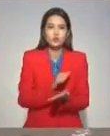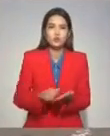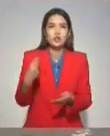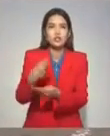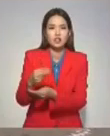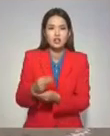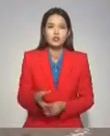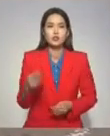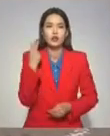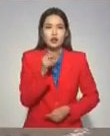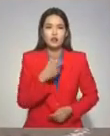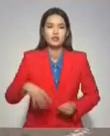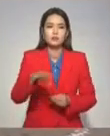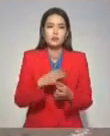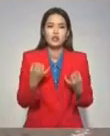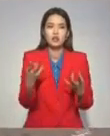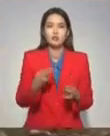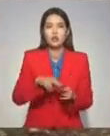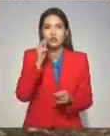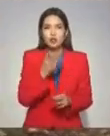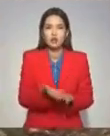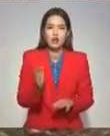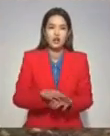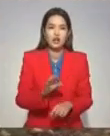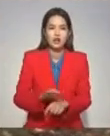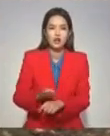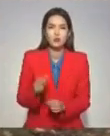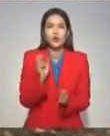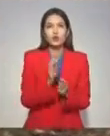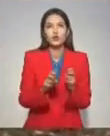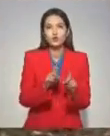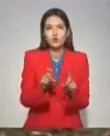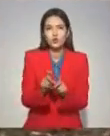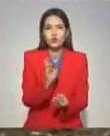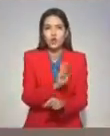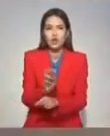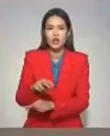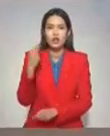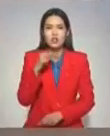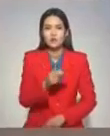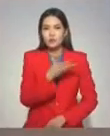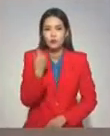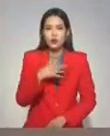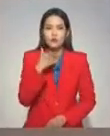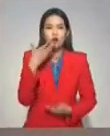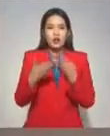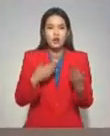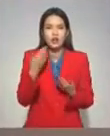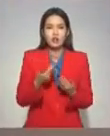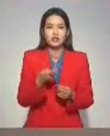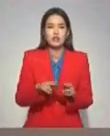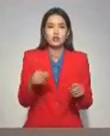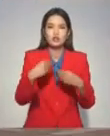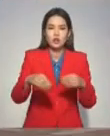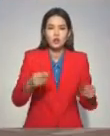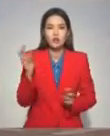алады. Балаларға қауіпті ғой, соның кесірінен жиі ауырып жатады. Дүкендерді аралап, сапасы күмән тудырған тәттілер жайында сұрадық. Кей сатушы тауардың